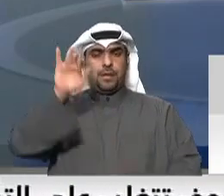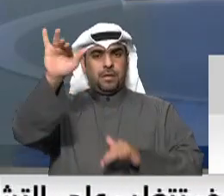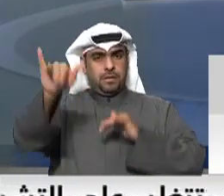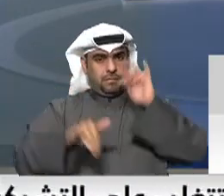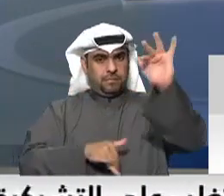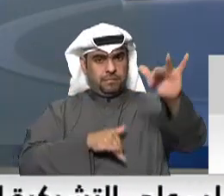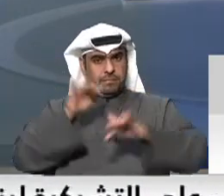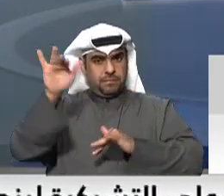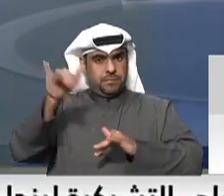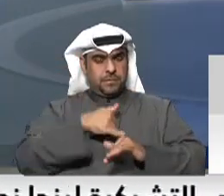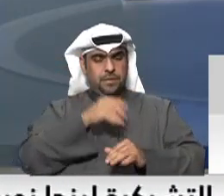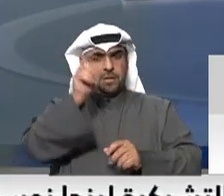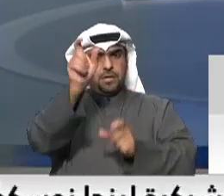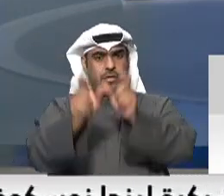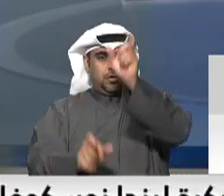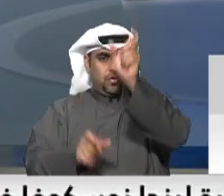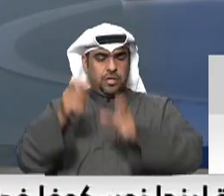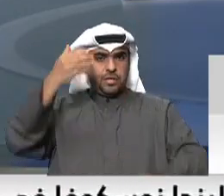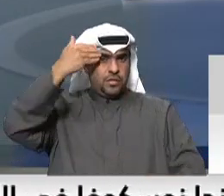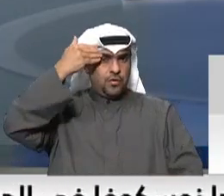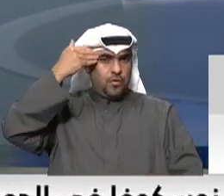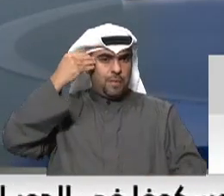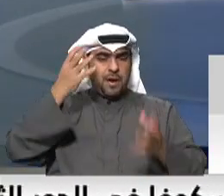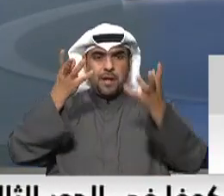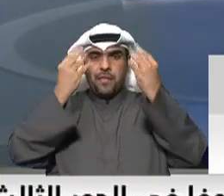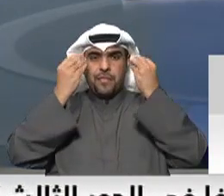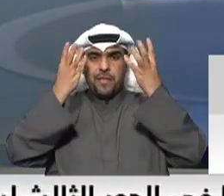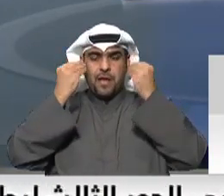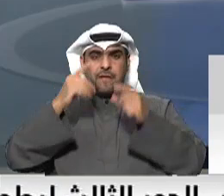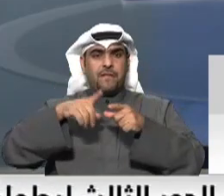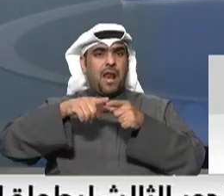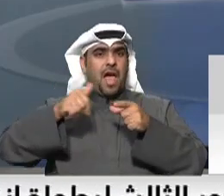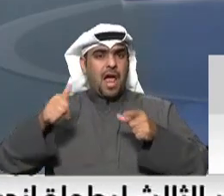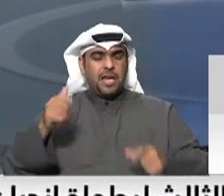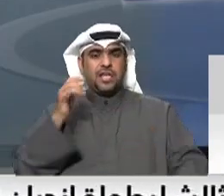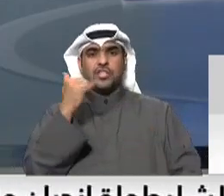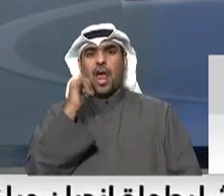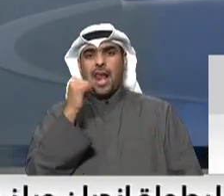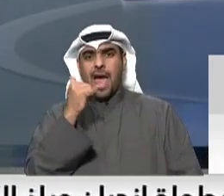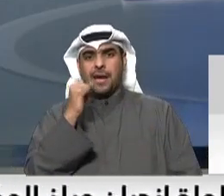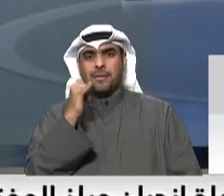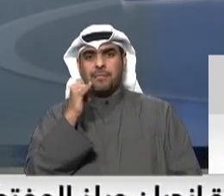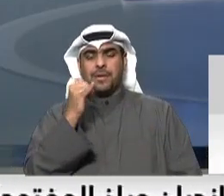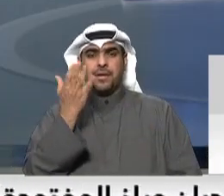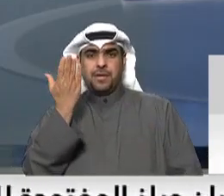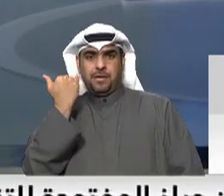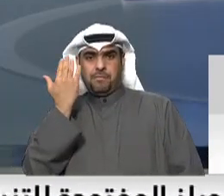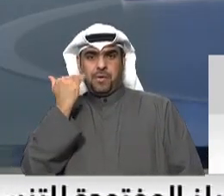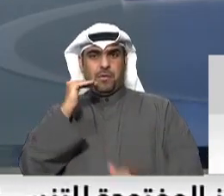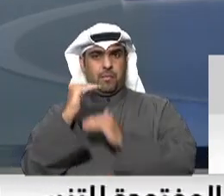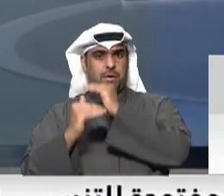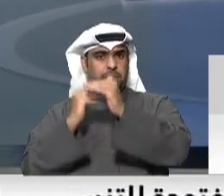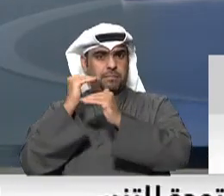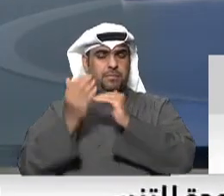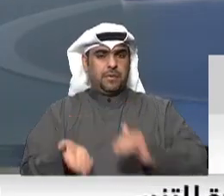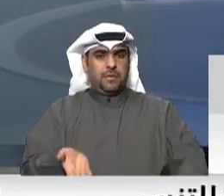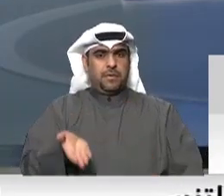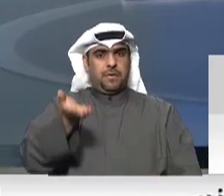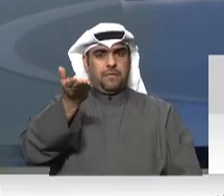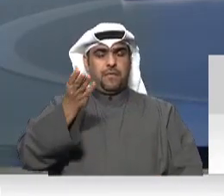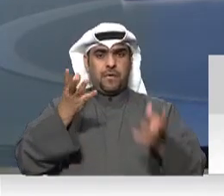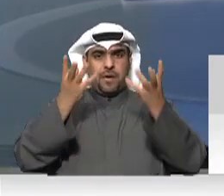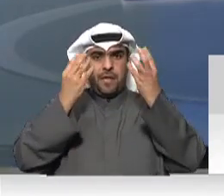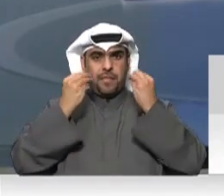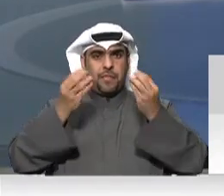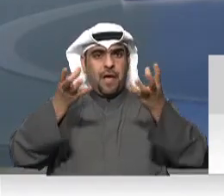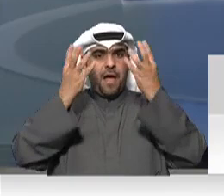على مستوى الاستراتيجيات الثقافية الخليجية والعربية والتي لها من الإنتاج الثقافي ما يدعم الحركة الثقافية